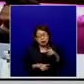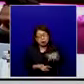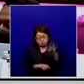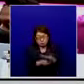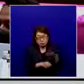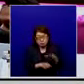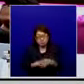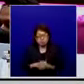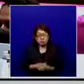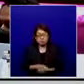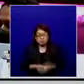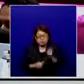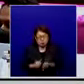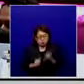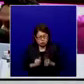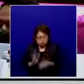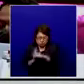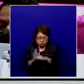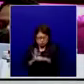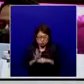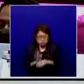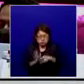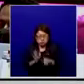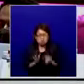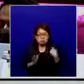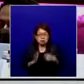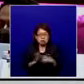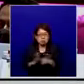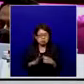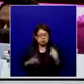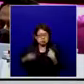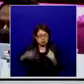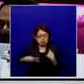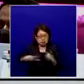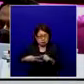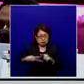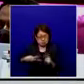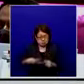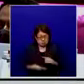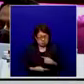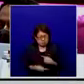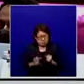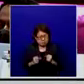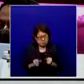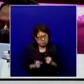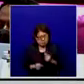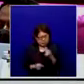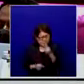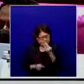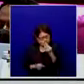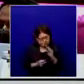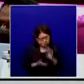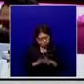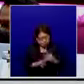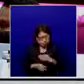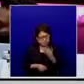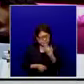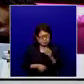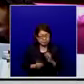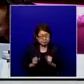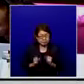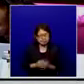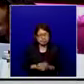กำหนดหลักเกณฑ์เนี้ยมีเหตุผล2 อย่างผมพยายามเลี่ยงนะครับท่านประธานนะจะไม่ใช้คำหยาบและรุนแรงนะ